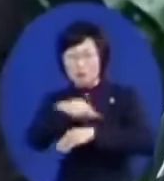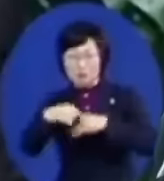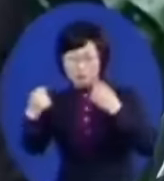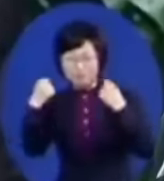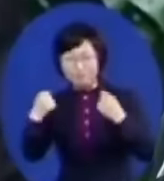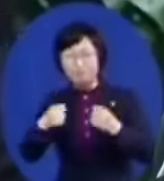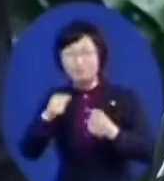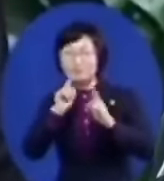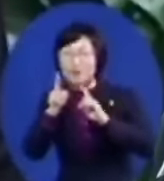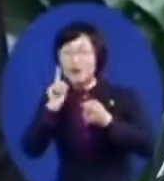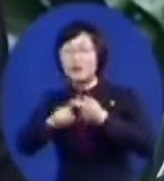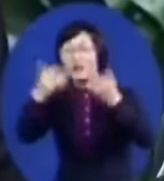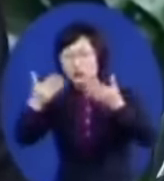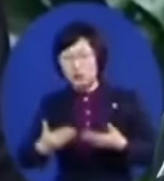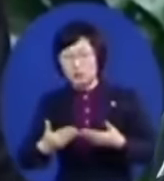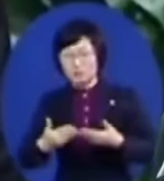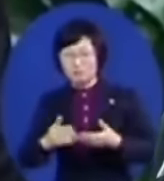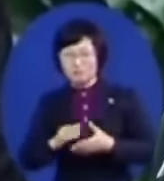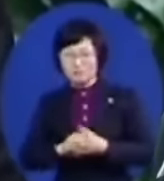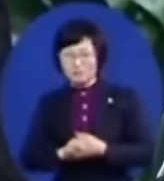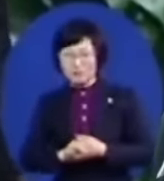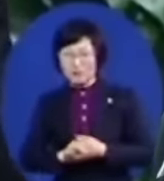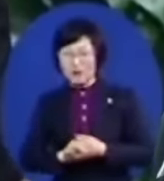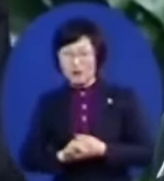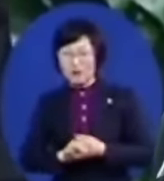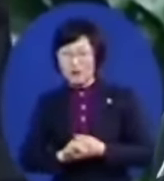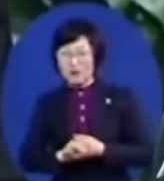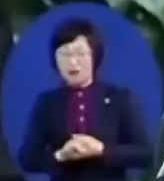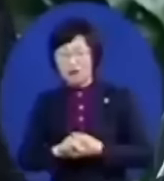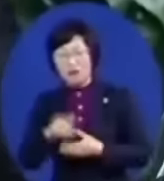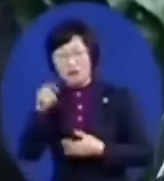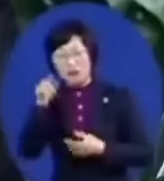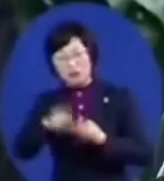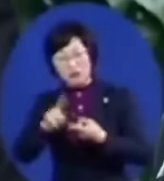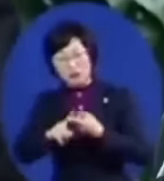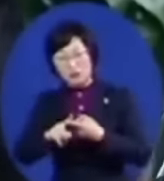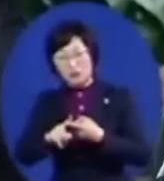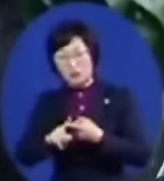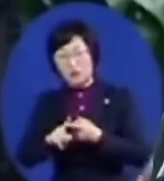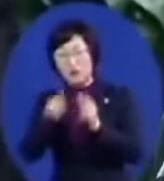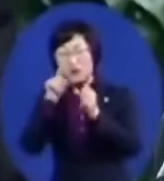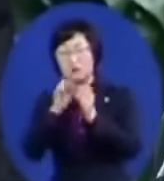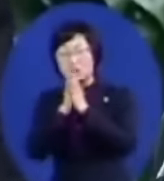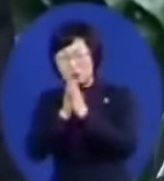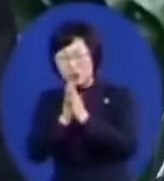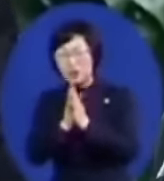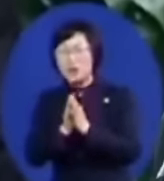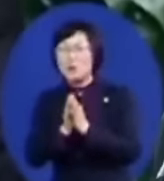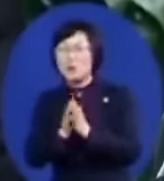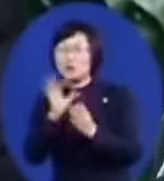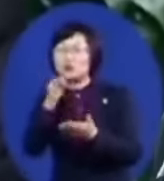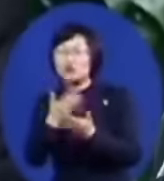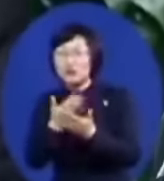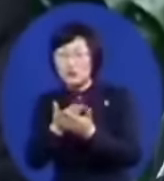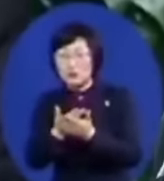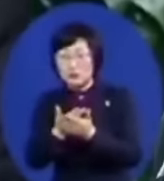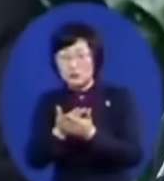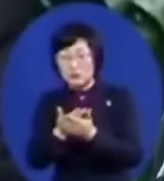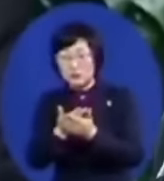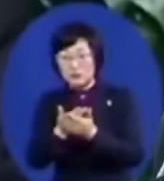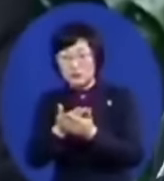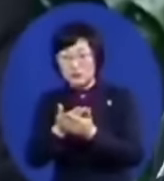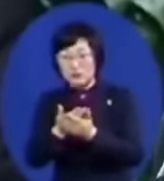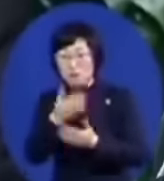강구한다고 말하니까 조용기는 기복주의자다. 복 달라고 믿는 기복주의자다. 나는 그